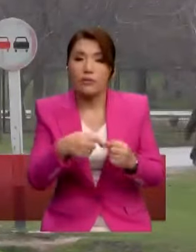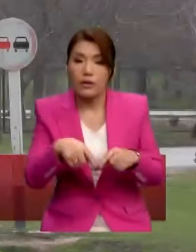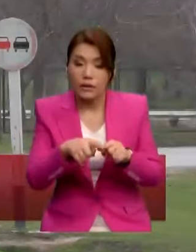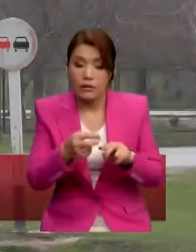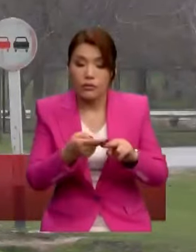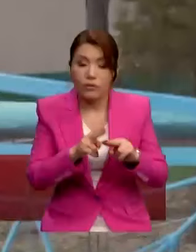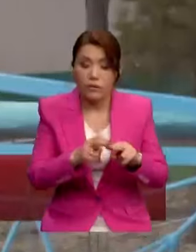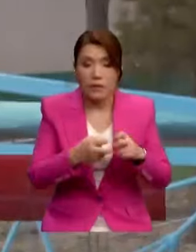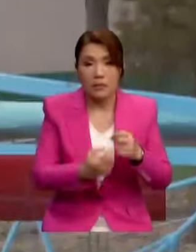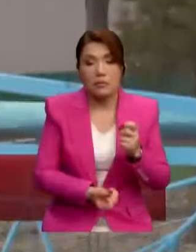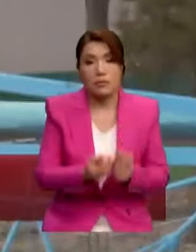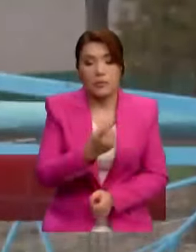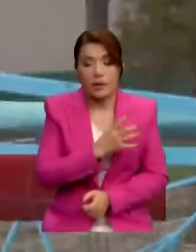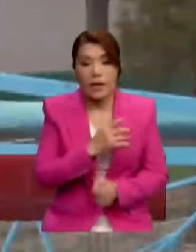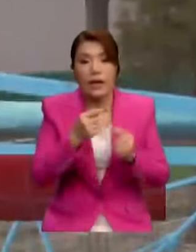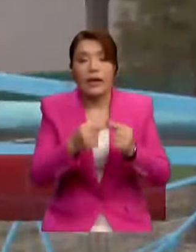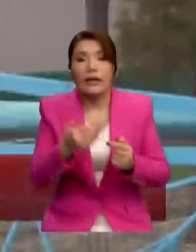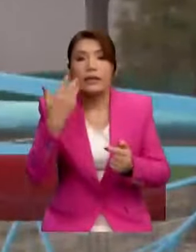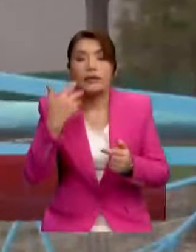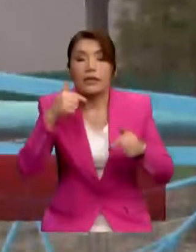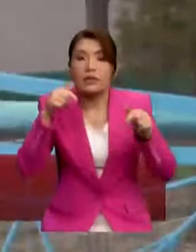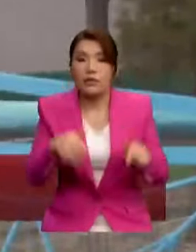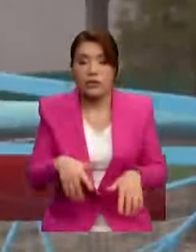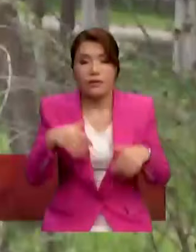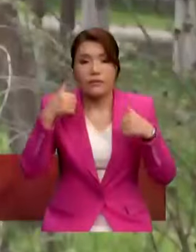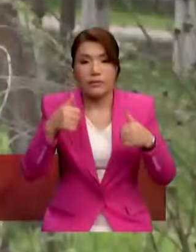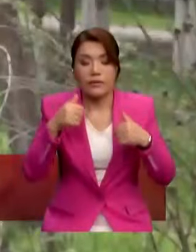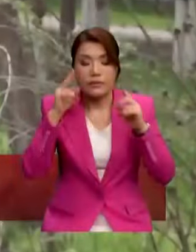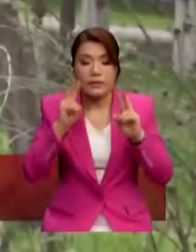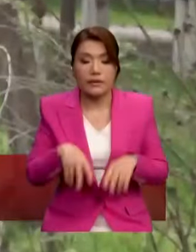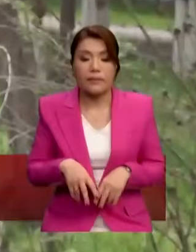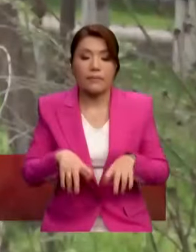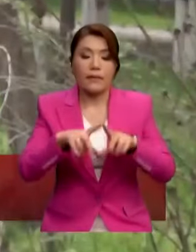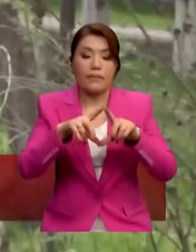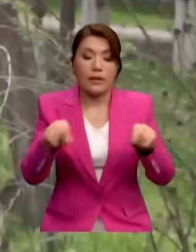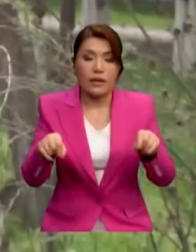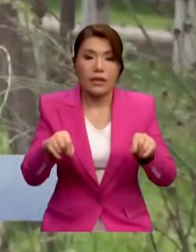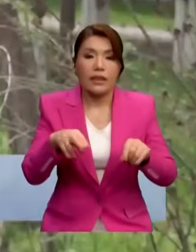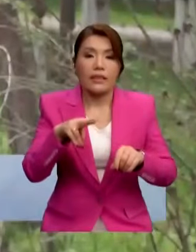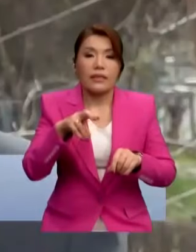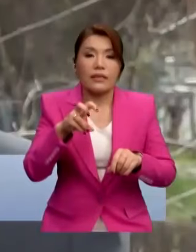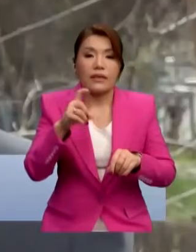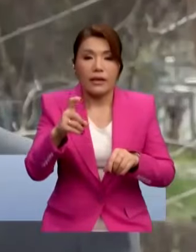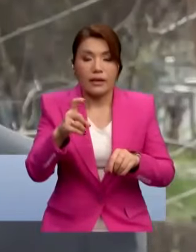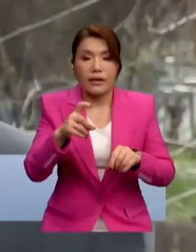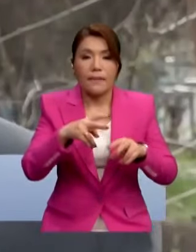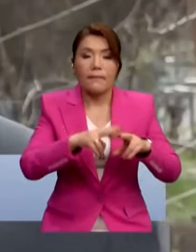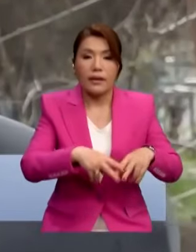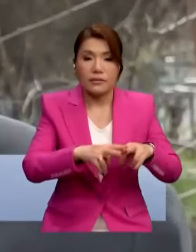кезінде туындаған. Оның нақты қашан шешілері әзірге белгісіз. Мектептің техпаспортын шығару үшін қазіргі